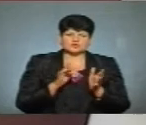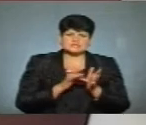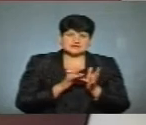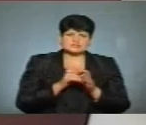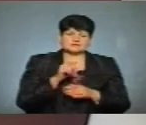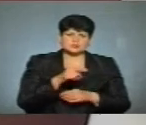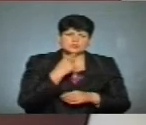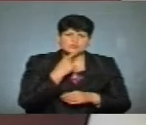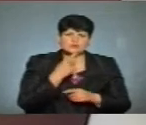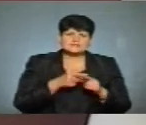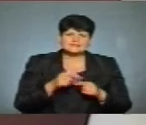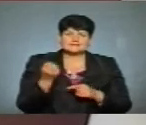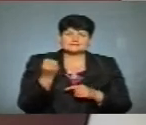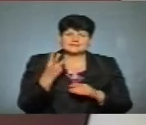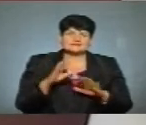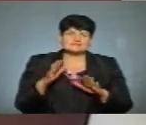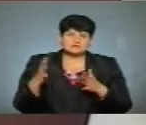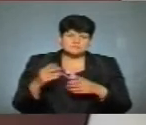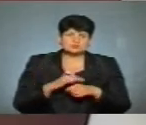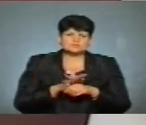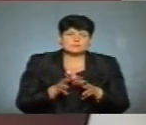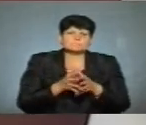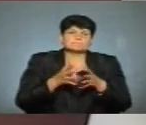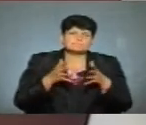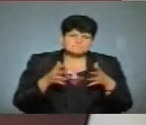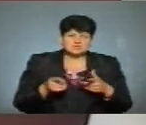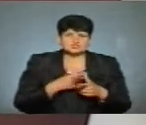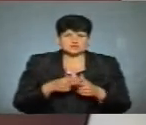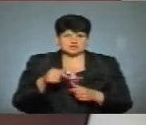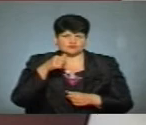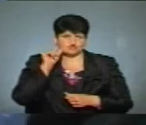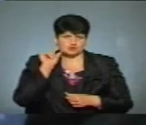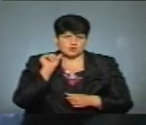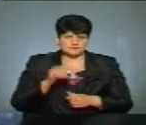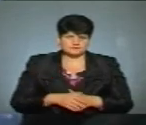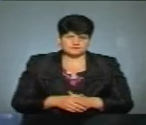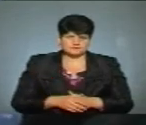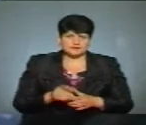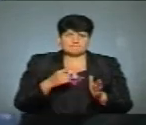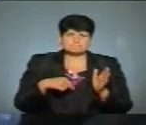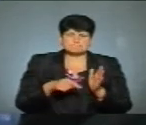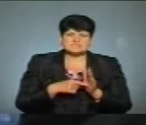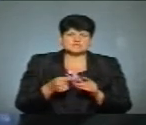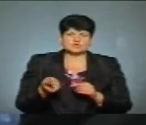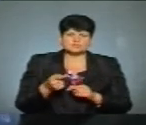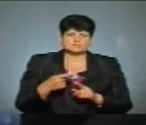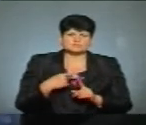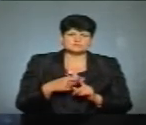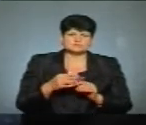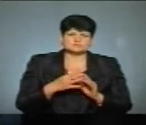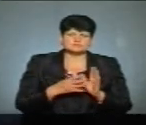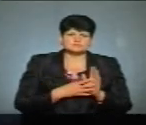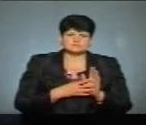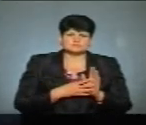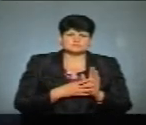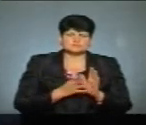його словами, це на 13 випадків COVID-19 більше, аніж учора. Місто Тернопіль – 19, в